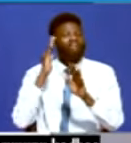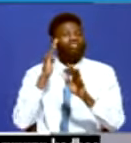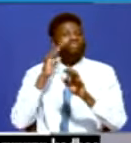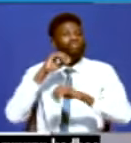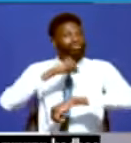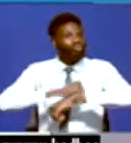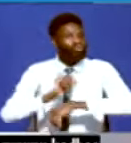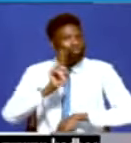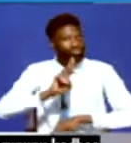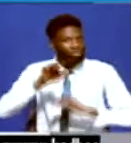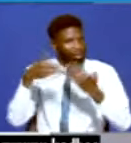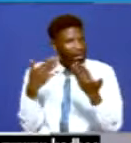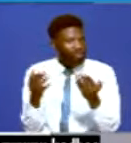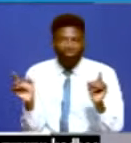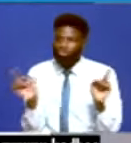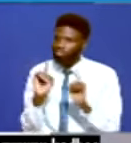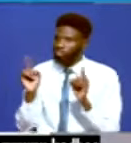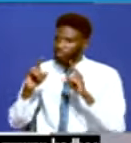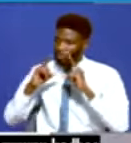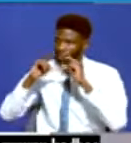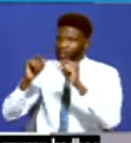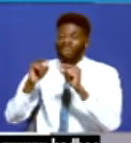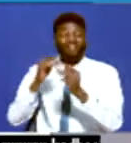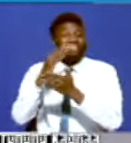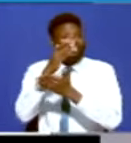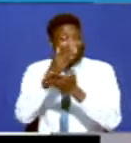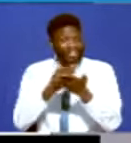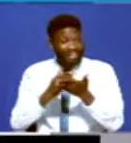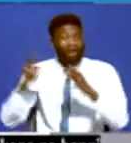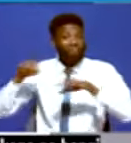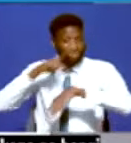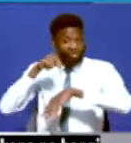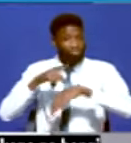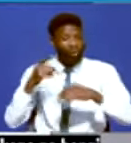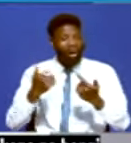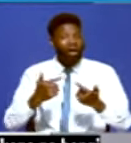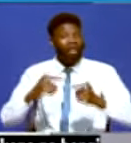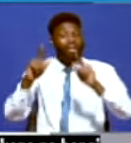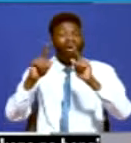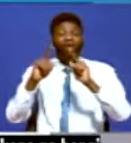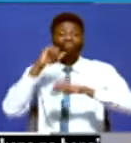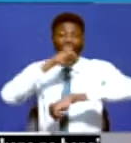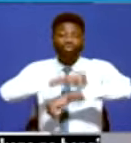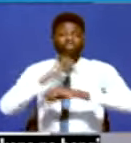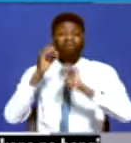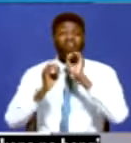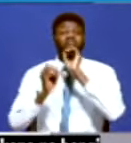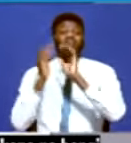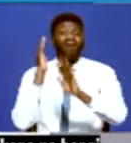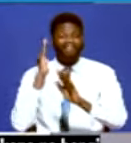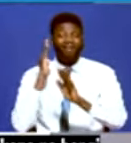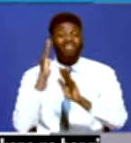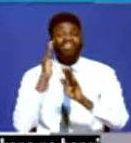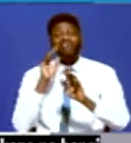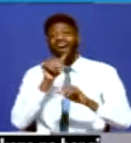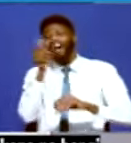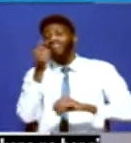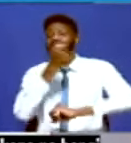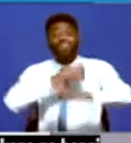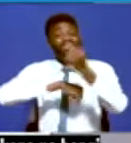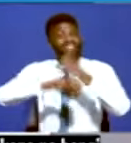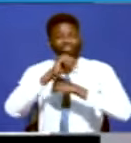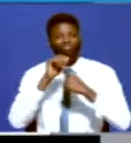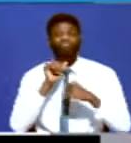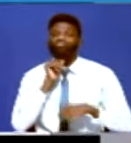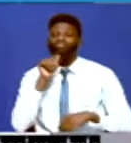wa shule wangali wanaruhusu kutumiwa kwa mabasi ya shule kwa shughuli ambazo hazihusiani na masomo. Magoha